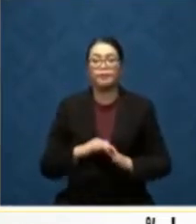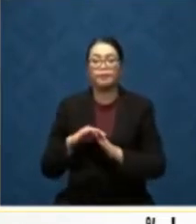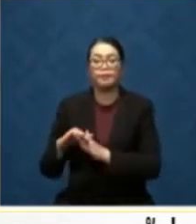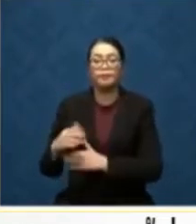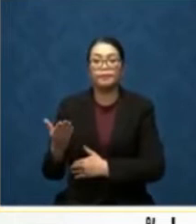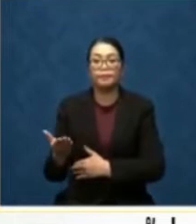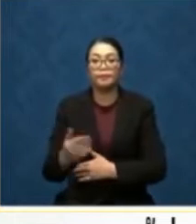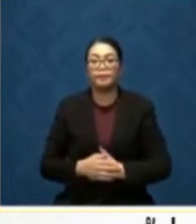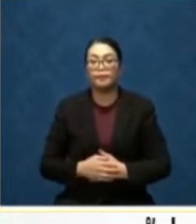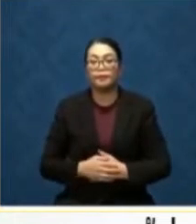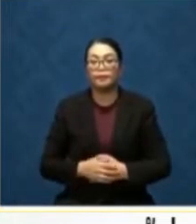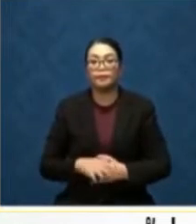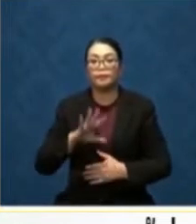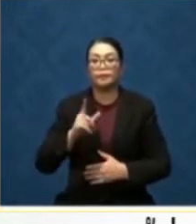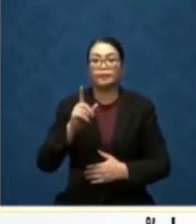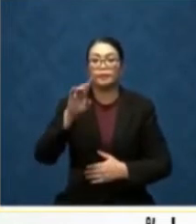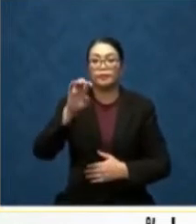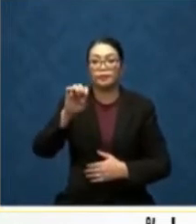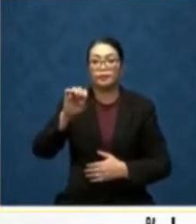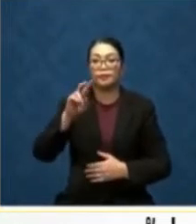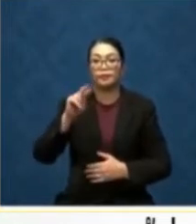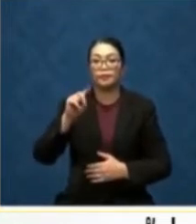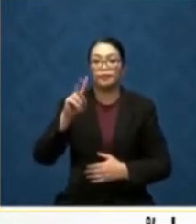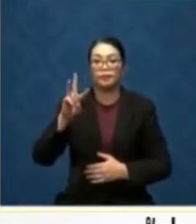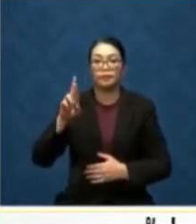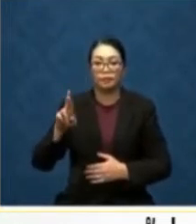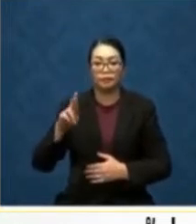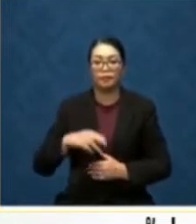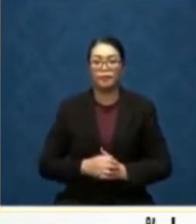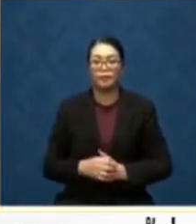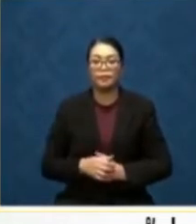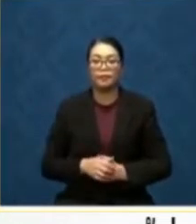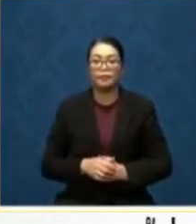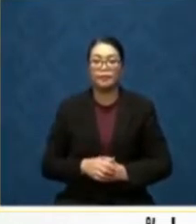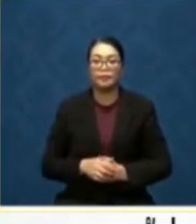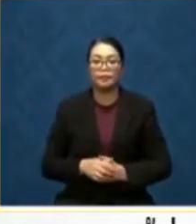ด้วยภัพขเรื่องปัญญาวุครั เชิญครั